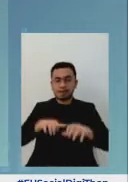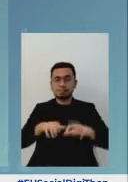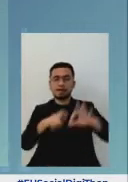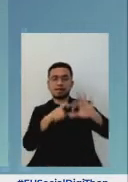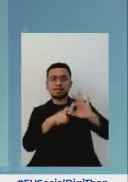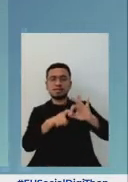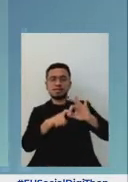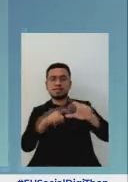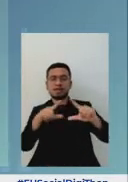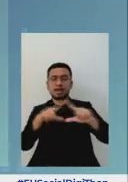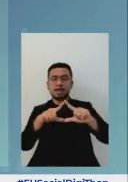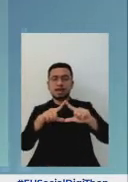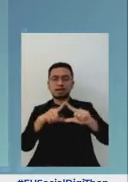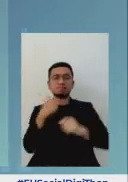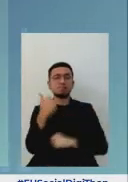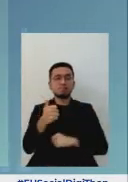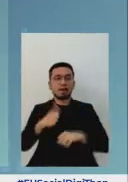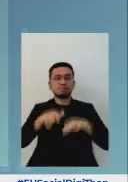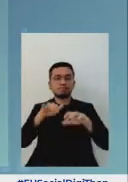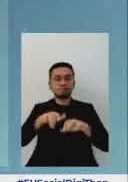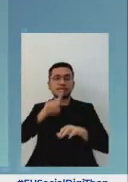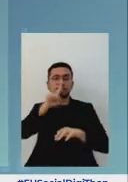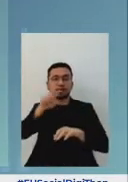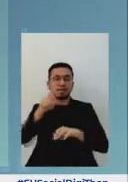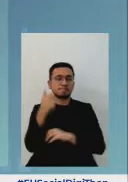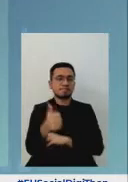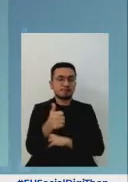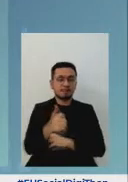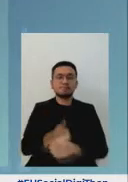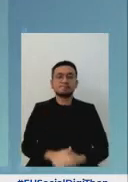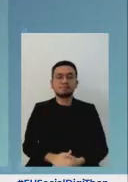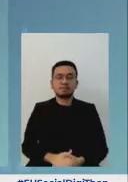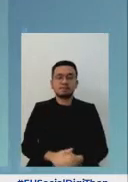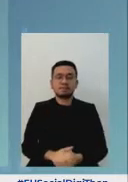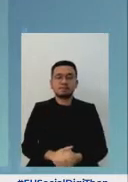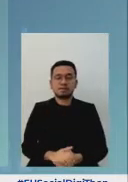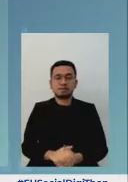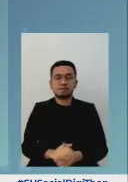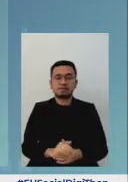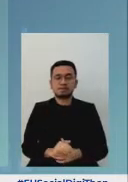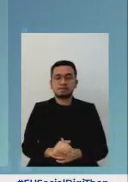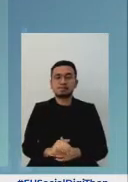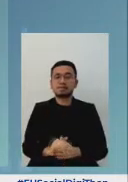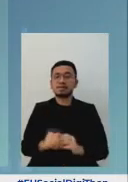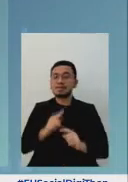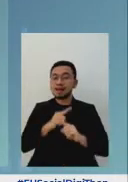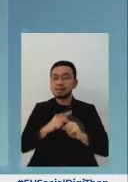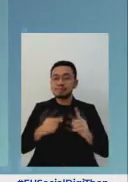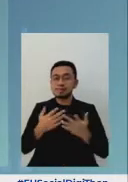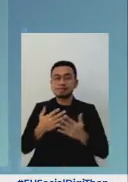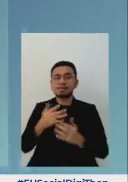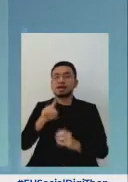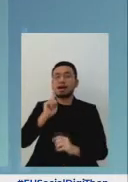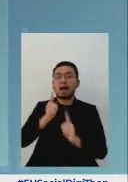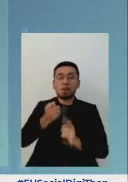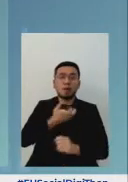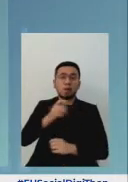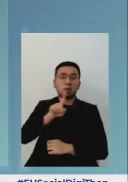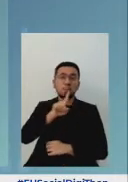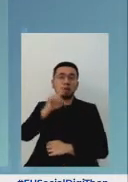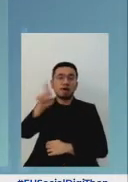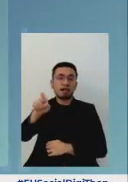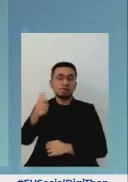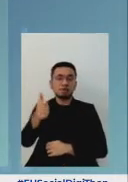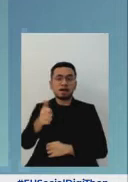bisa, teman-teman bisa mengajukan pertanyaan kepada narasumber kita. Tapi mohon nih, pertanyaannya ditujukan ke siapa nih? Narasumber pertama